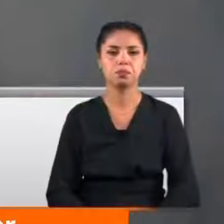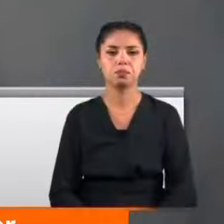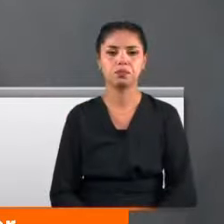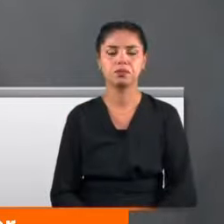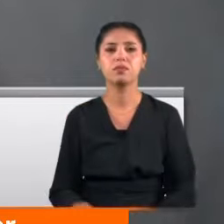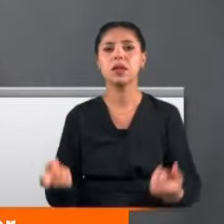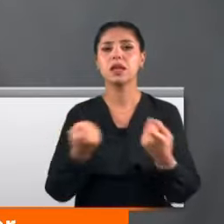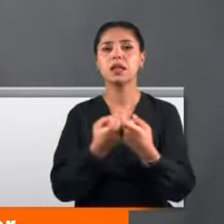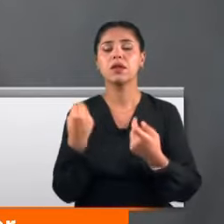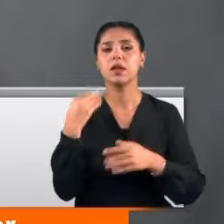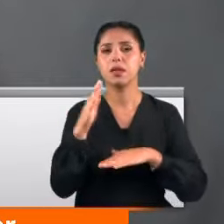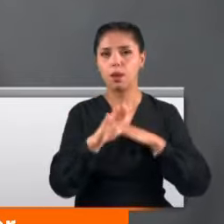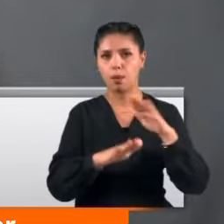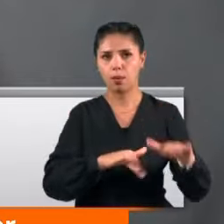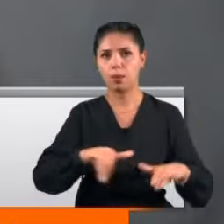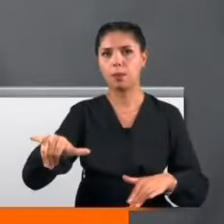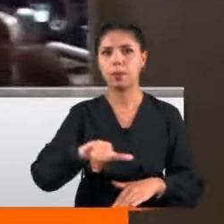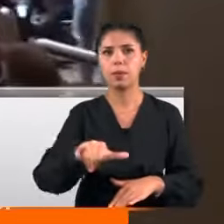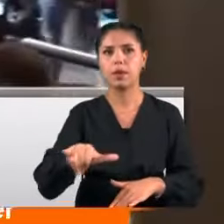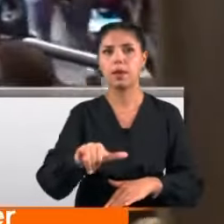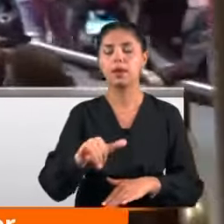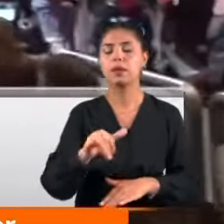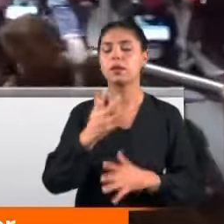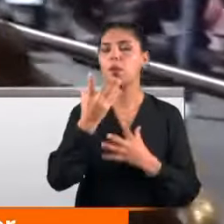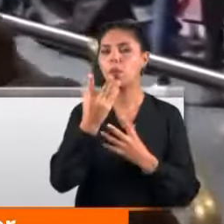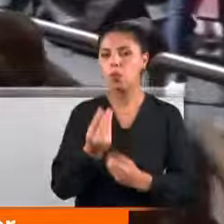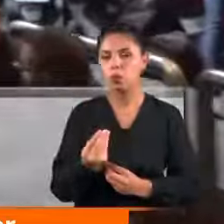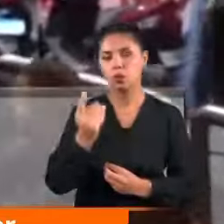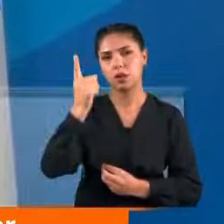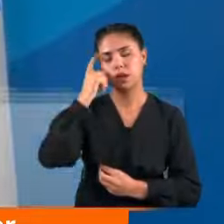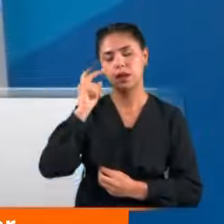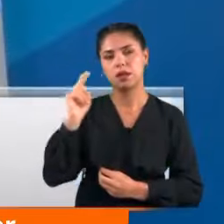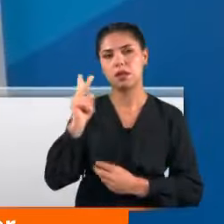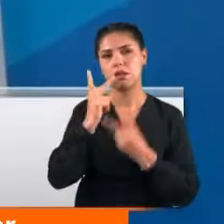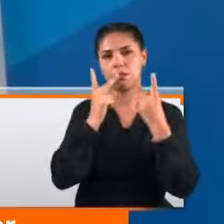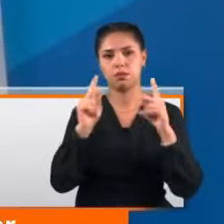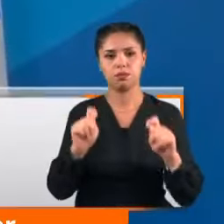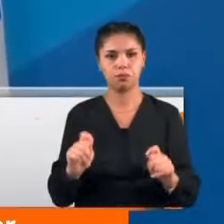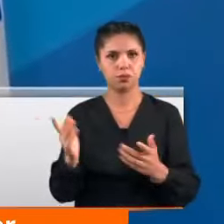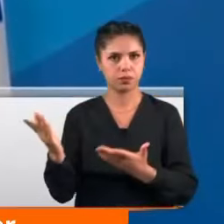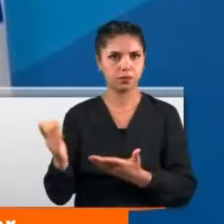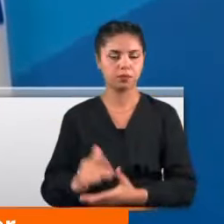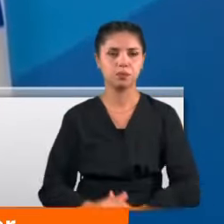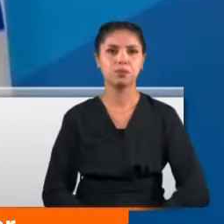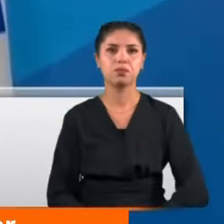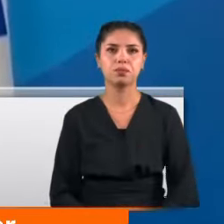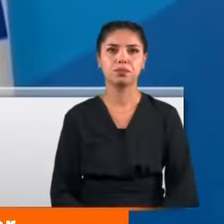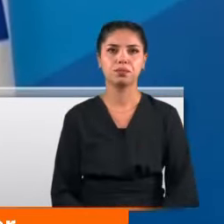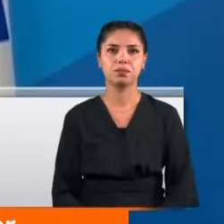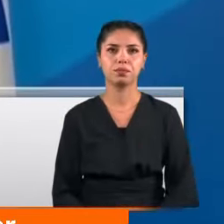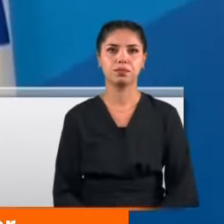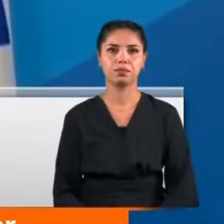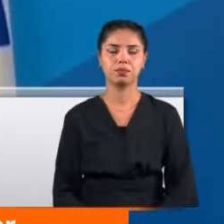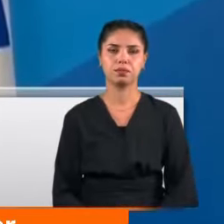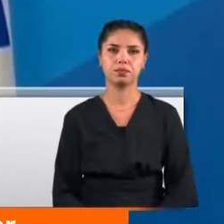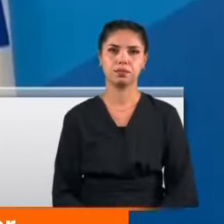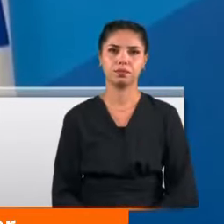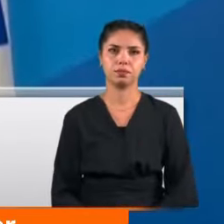Savaşta yeni aşamanın kapıda olduğu sinyali ise yine İsrail'den geldi. Daha önce de söylediğim gibi Lübnan